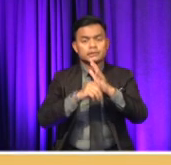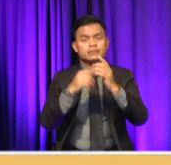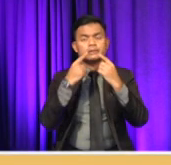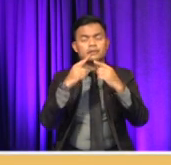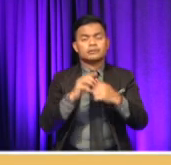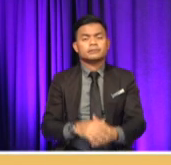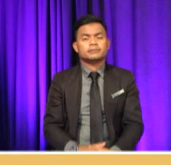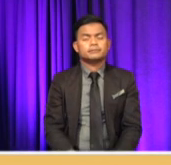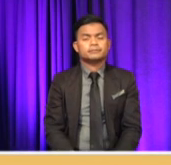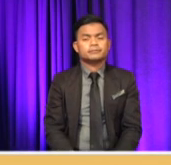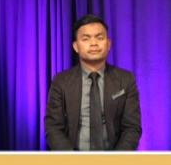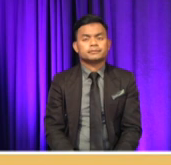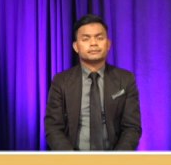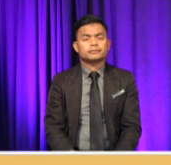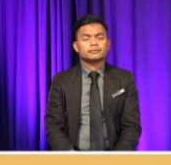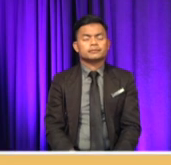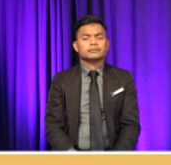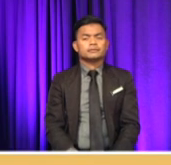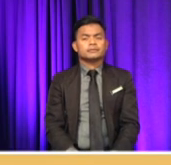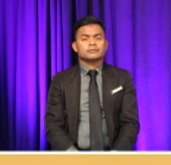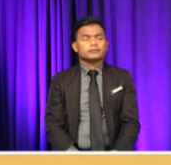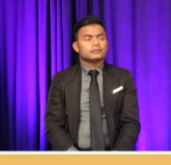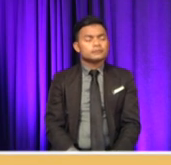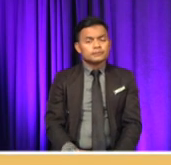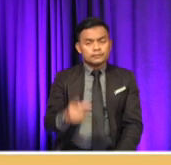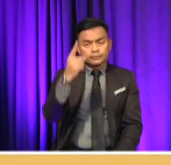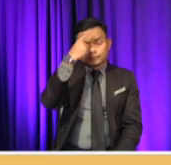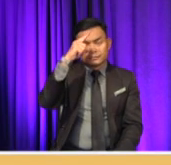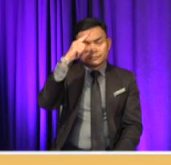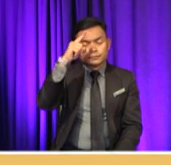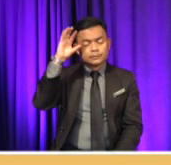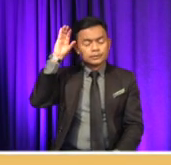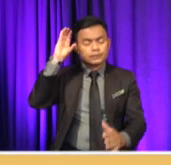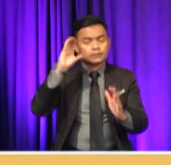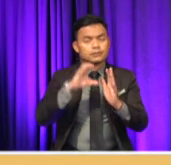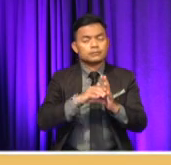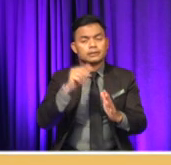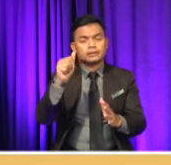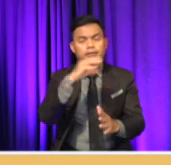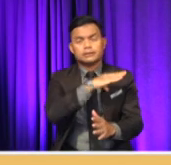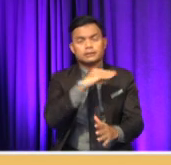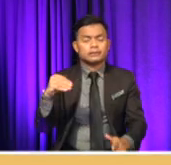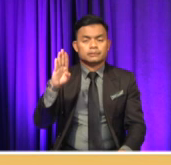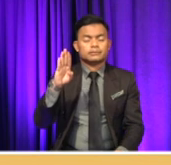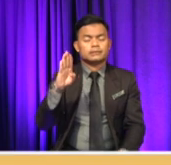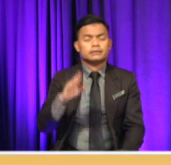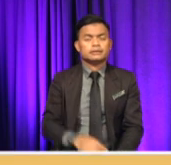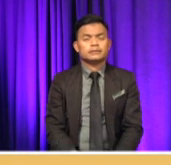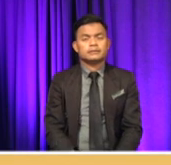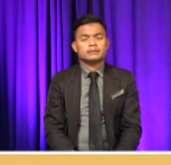Oke lagi satu ini cara menjawab untuk rajabi kayaknya bagi dua-dua penerangan ya tak boleh lagi